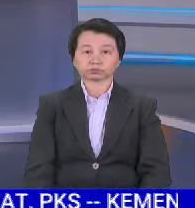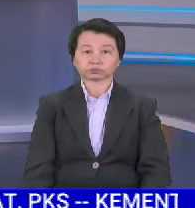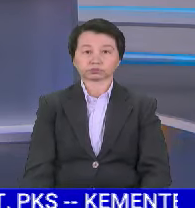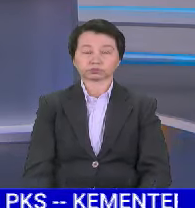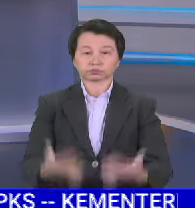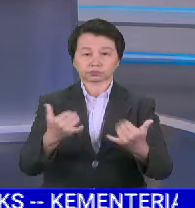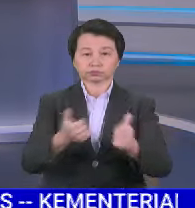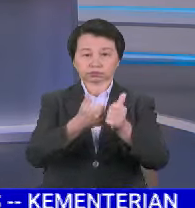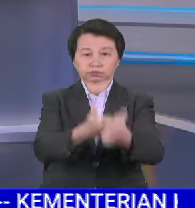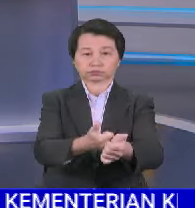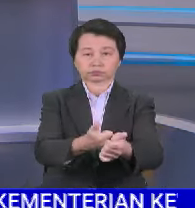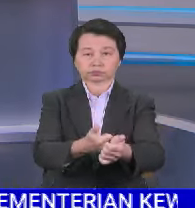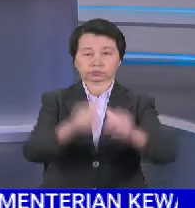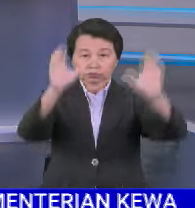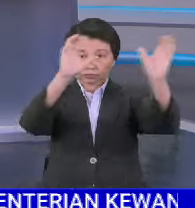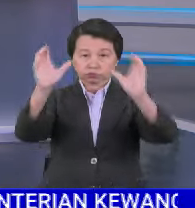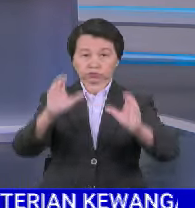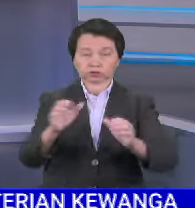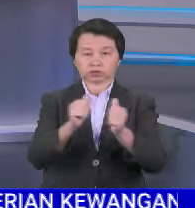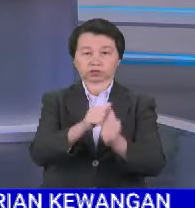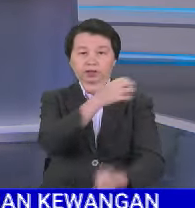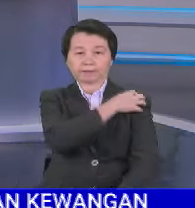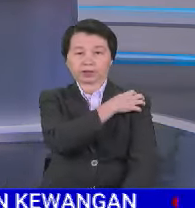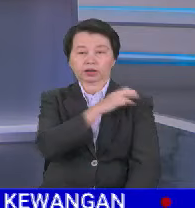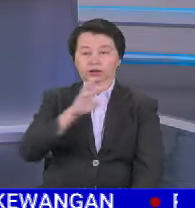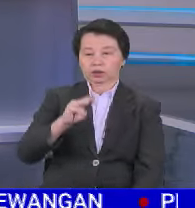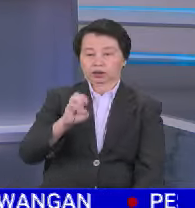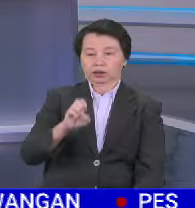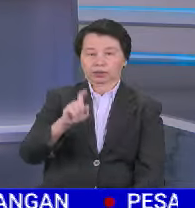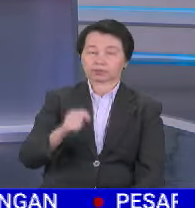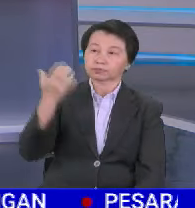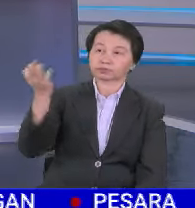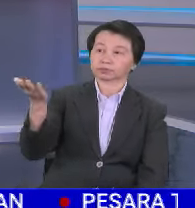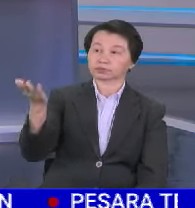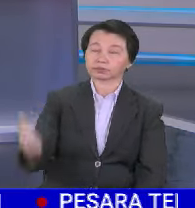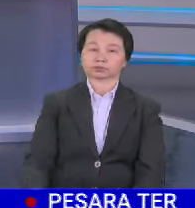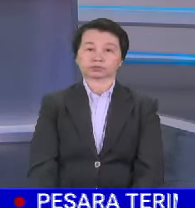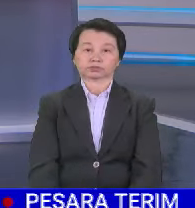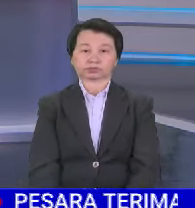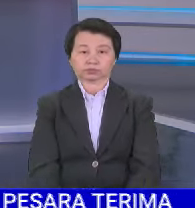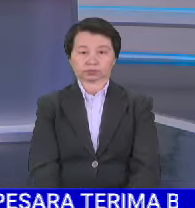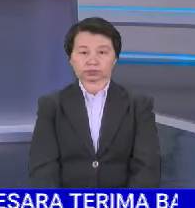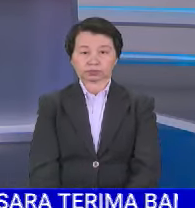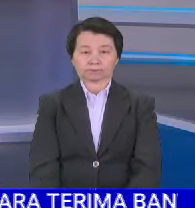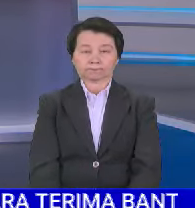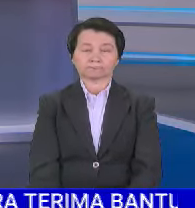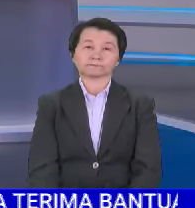Seterusnya, kita ikuti perkembangan cuaca semasa bersama pegawai Met Malaysia, Sazlinda Hanif.